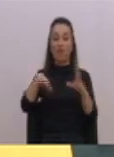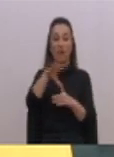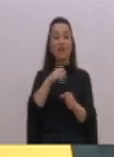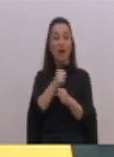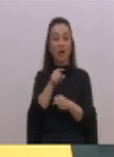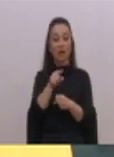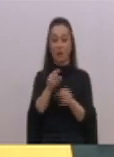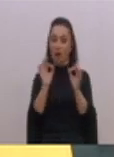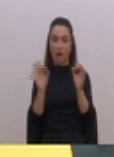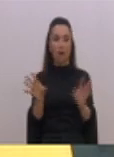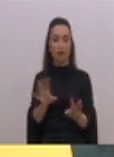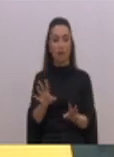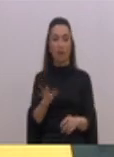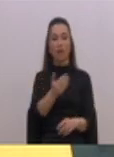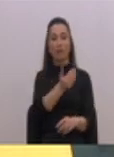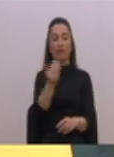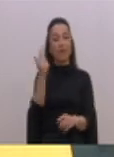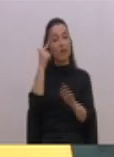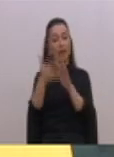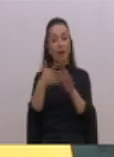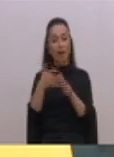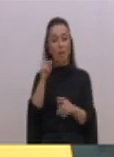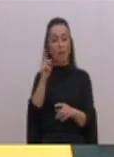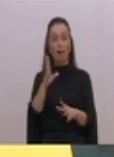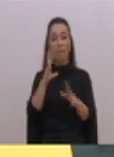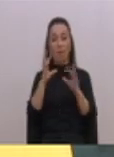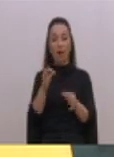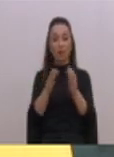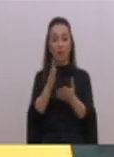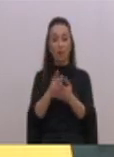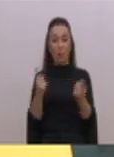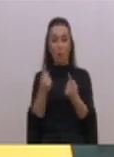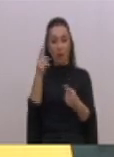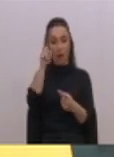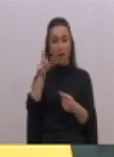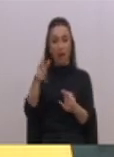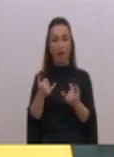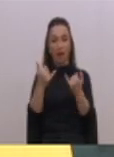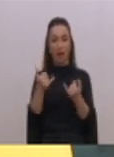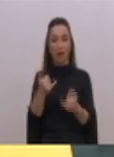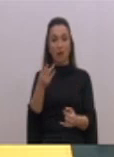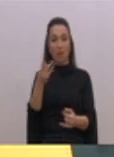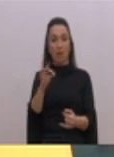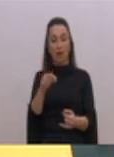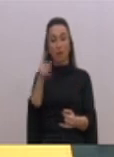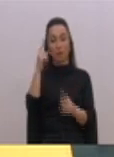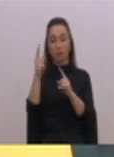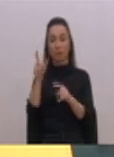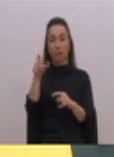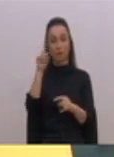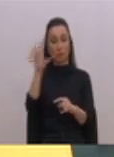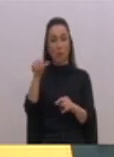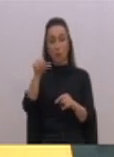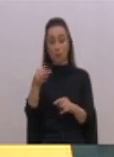გაკეთებულს, არასწორია. თქვენი გაკება, რომ მართლმსაჯულება არის უბრალო ხალხისთვის, მაგრამ გამოჩენილი ადამიანებისთვის,